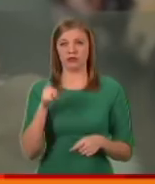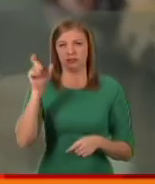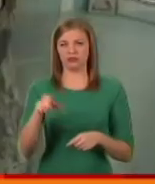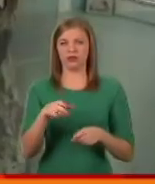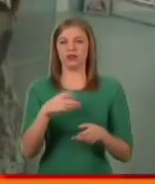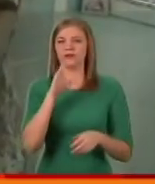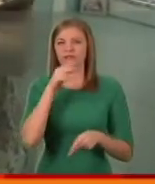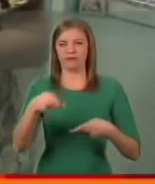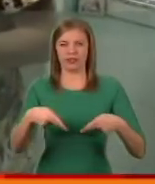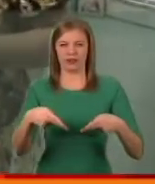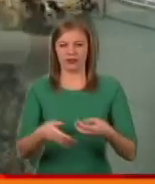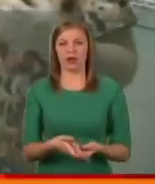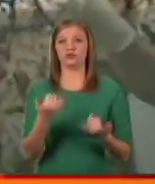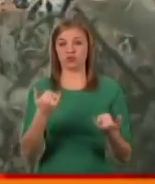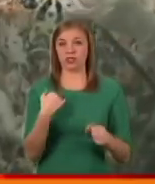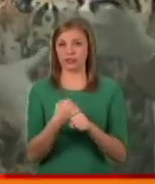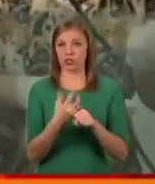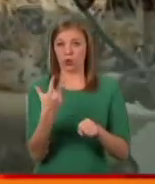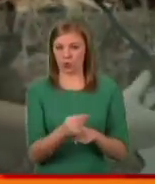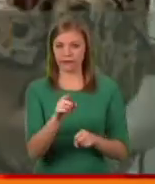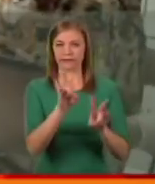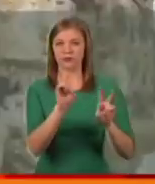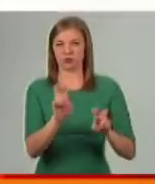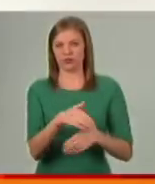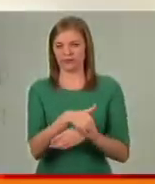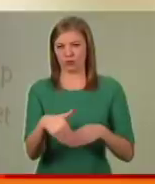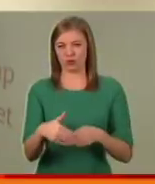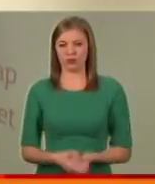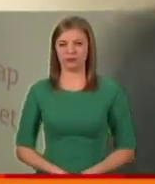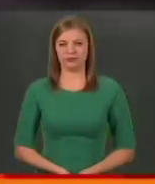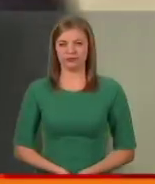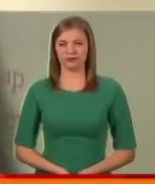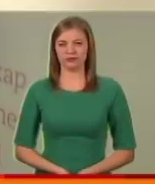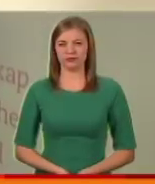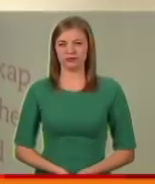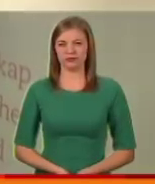ветеринар. Все, зараз я зроблю тоді укол, і ви посидите в коридорі.